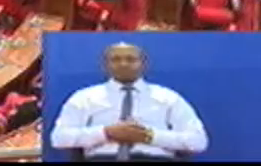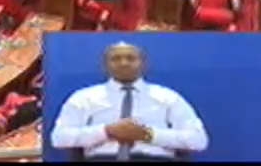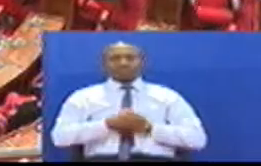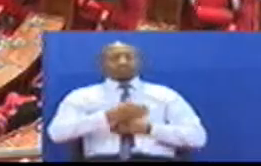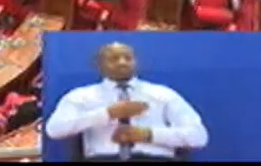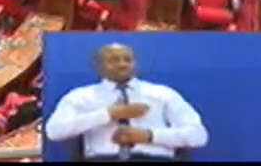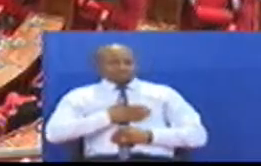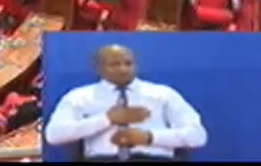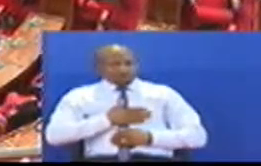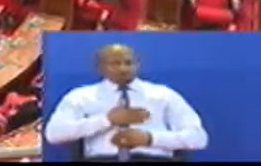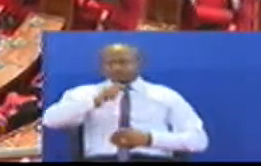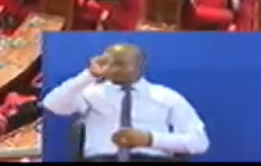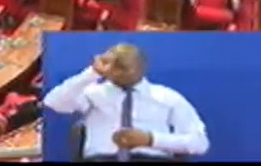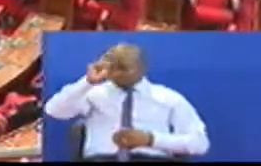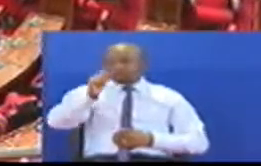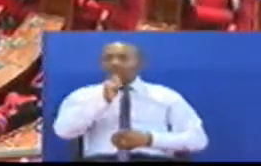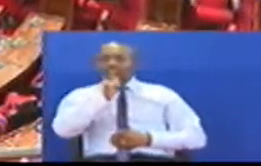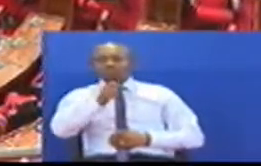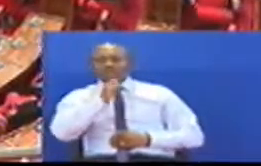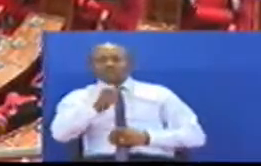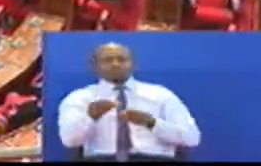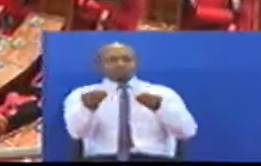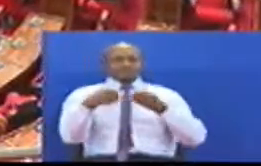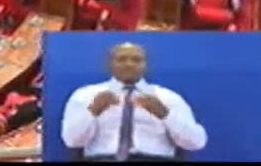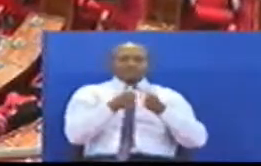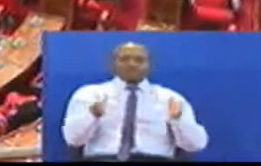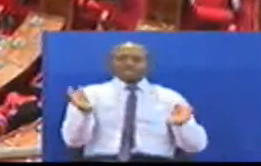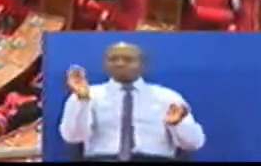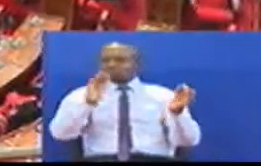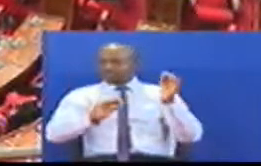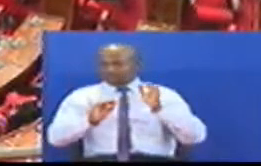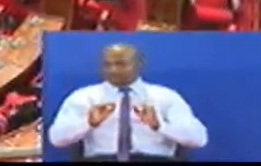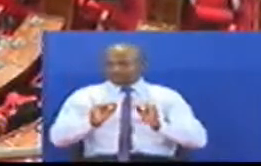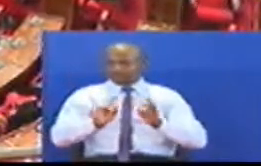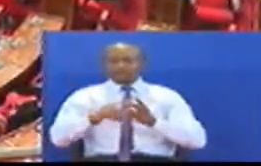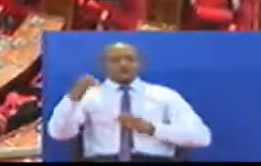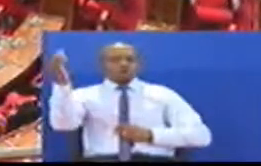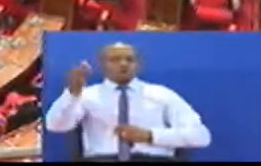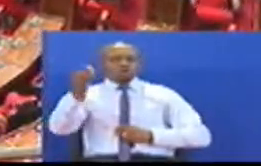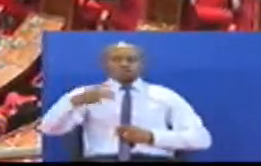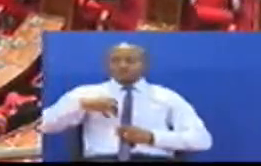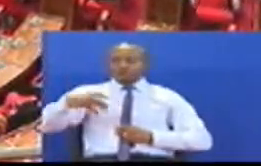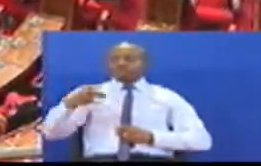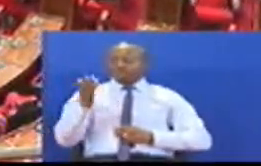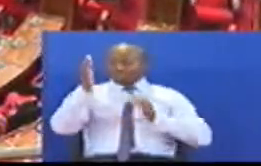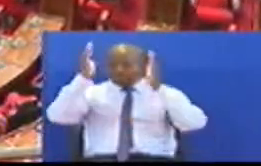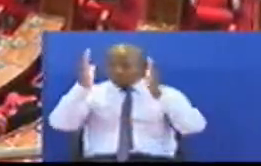Asante Mheshimiwa Spika kwa kunipa nafasi ya kuchangia hotuba ya Waziri